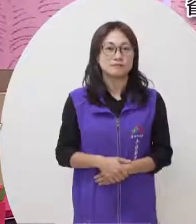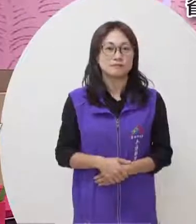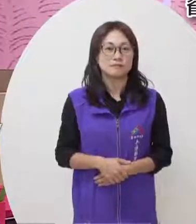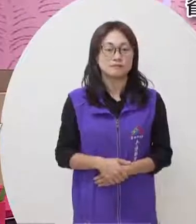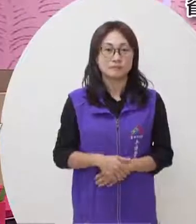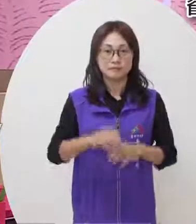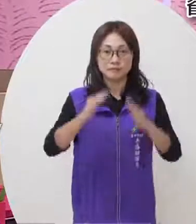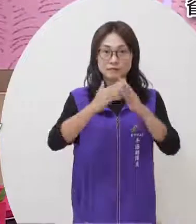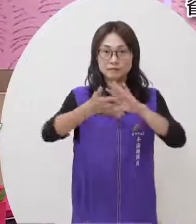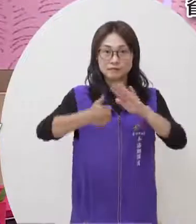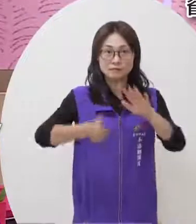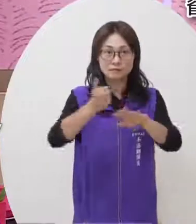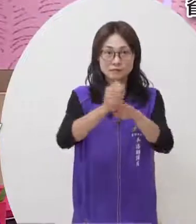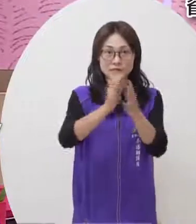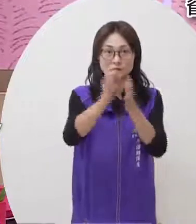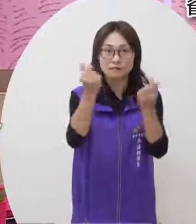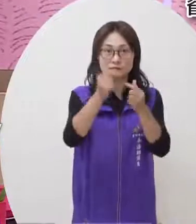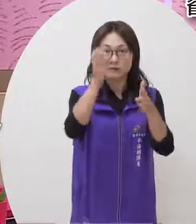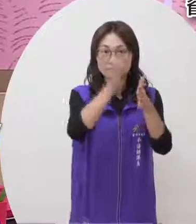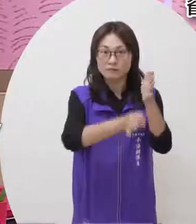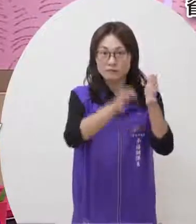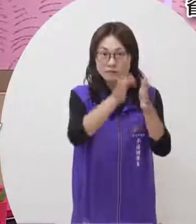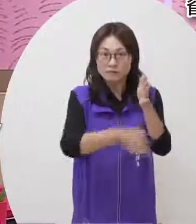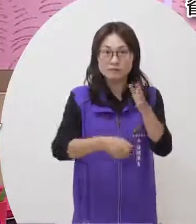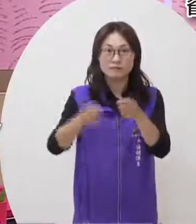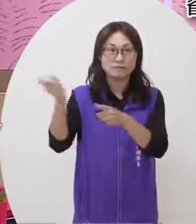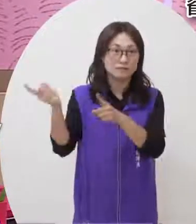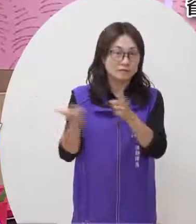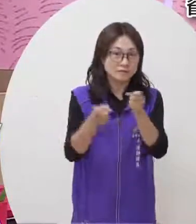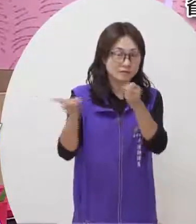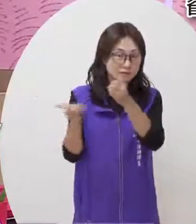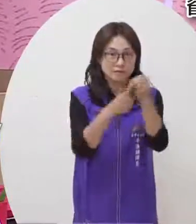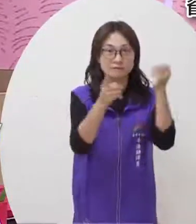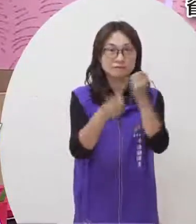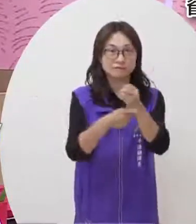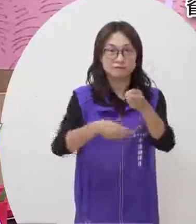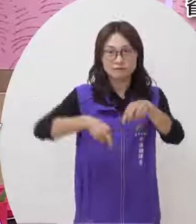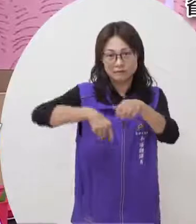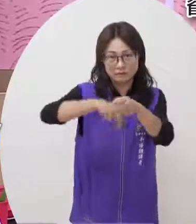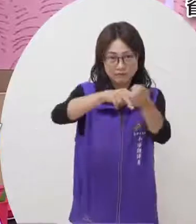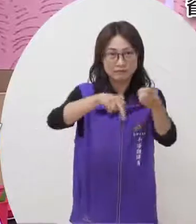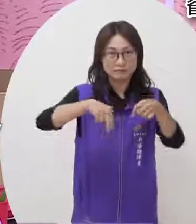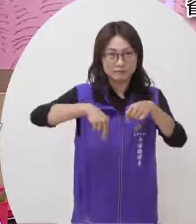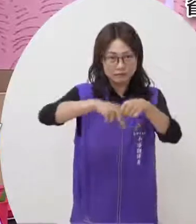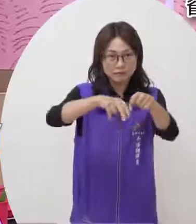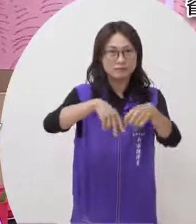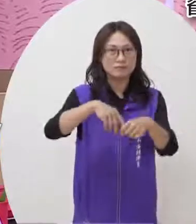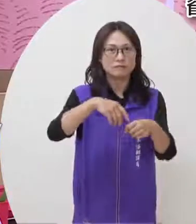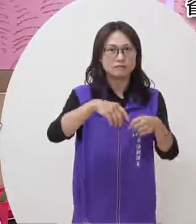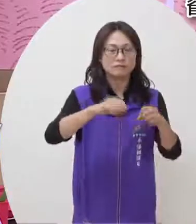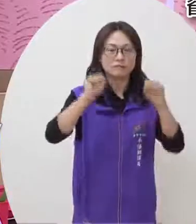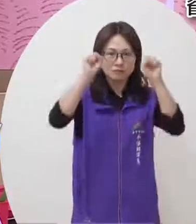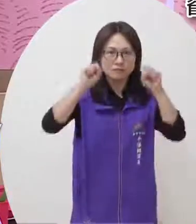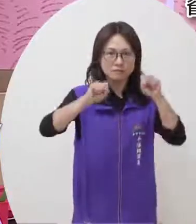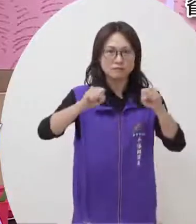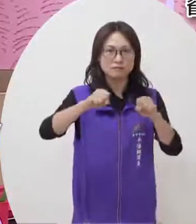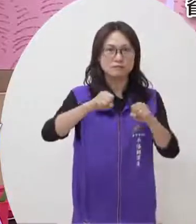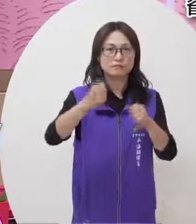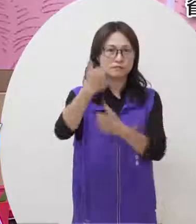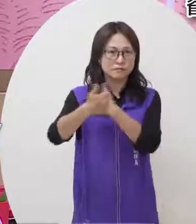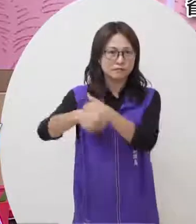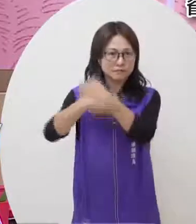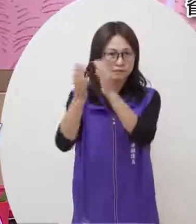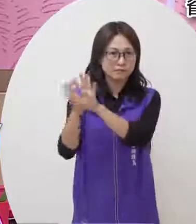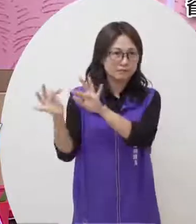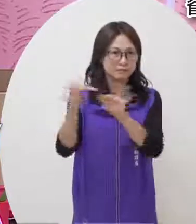中的运动篮球、排球、棒球、足球等等大小活动很多都愿意到台中，我们也愿意把这样的场地提